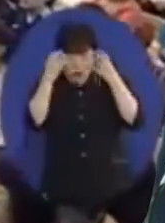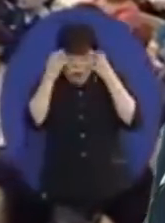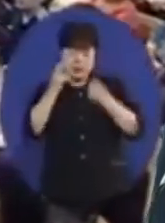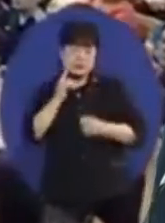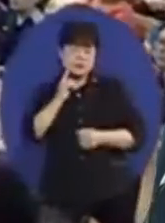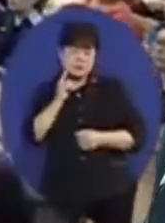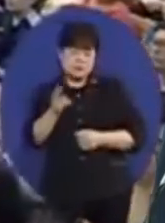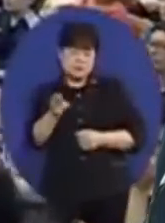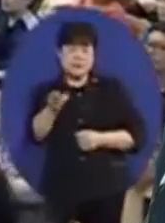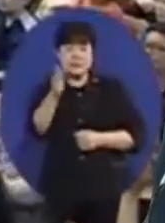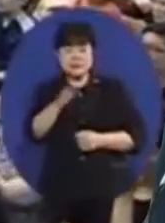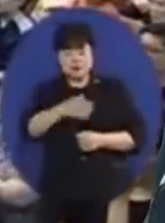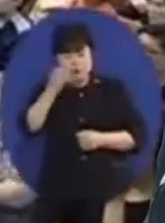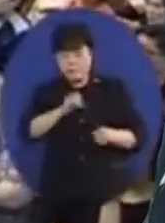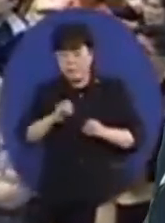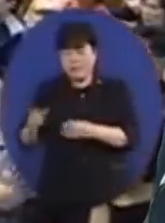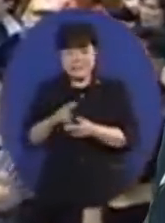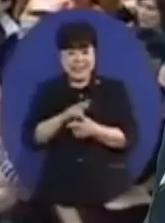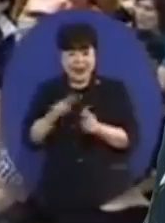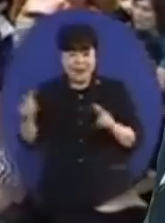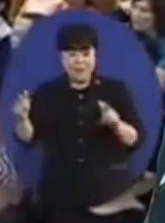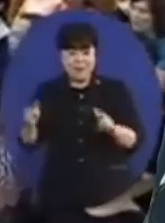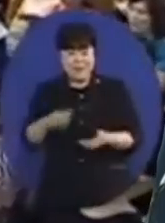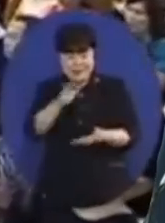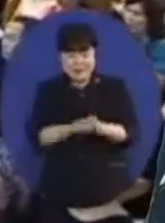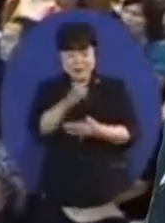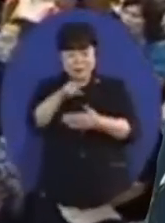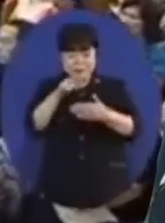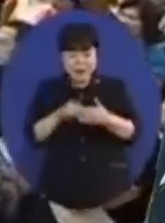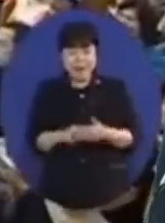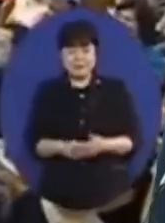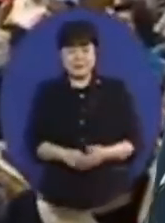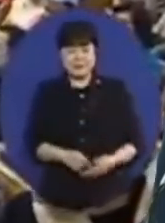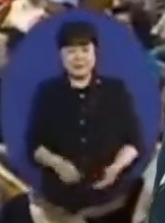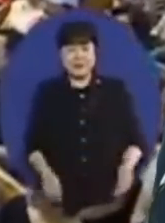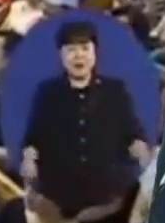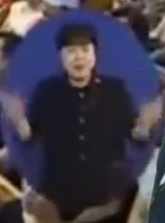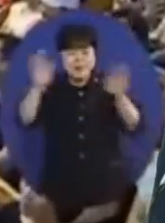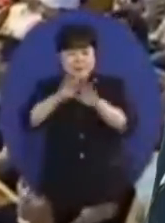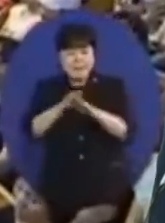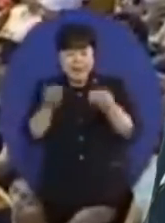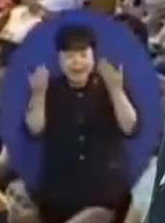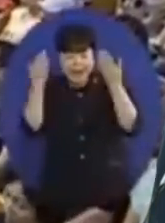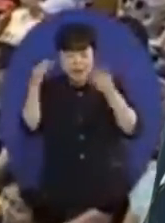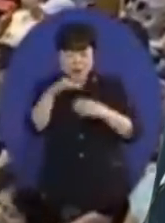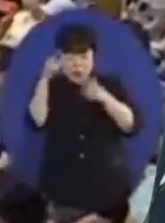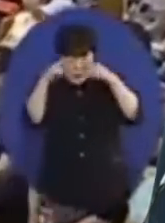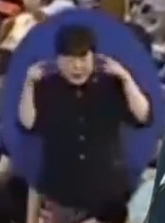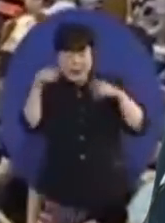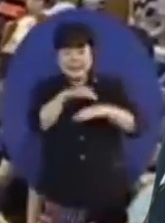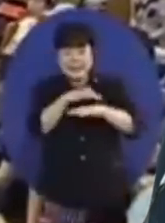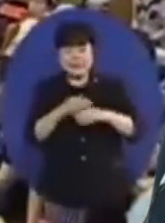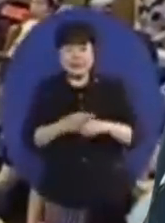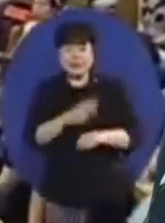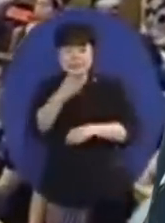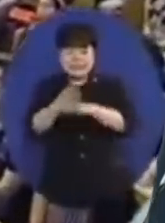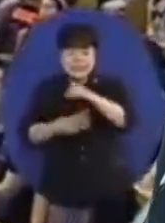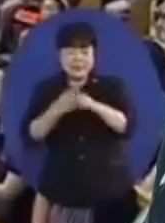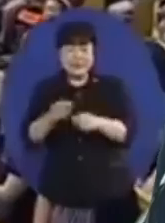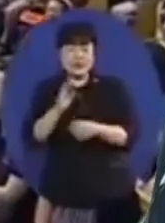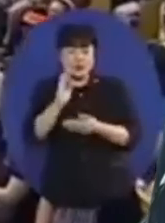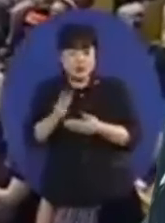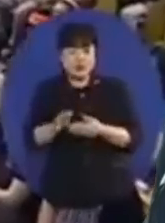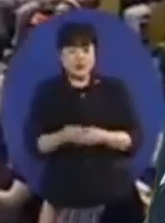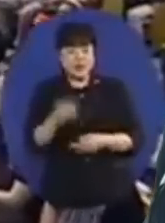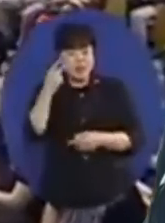했습니다 그러나 그는 꿈을 이루고자 하는 열정으로 야간 대학원을 다니며 3년 만에 미국의 대기업에